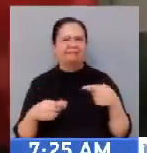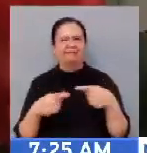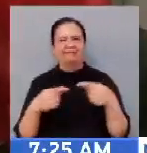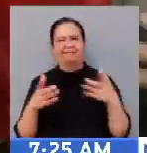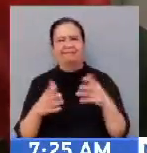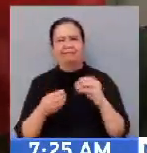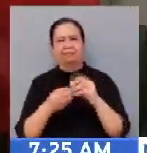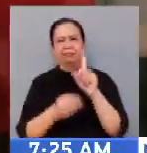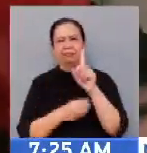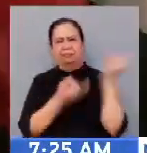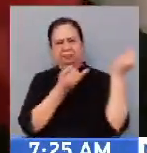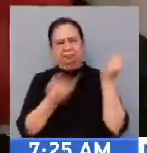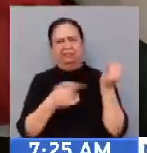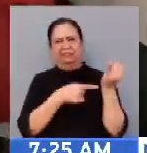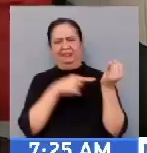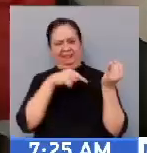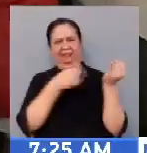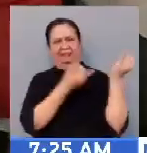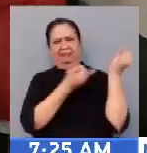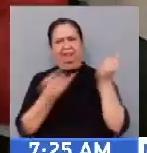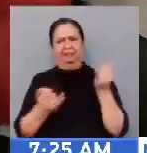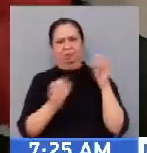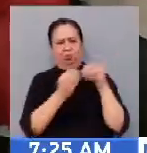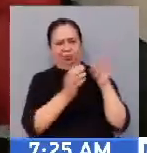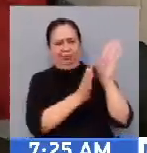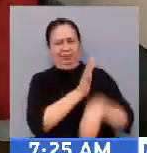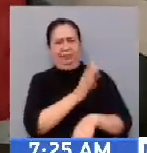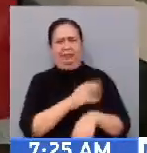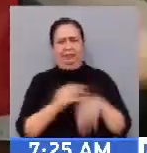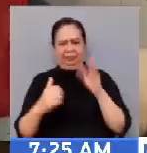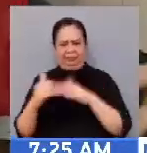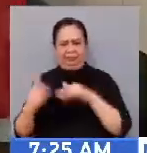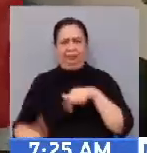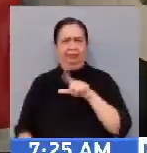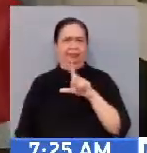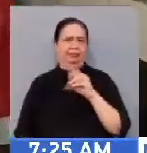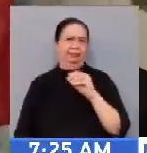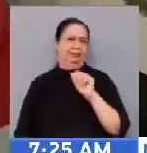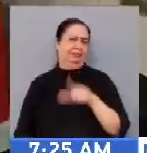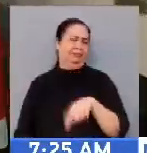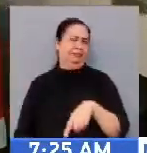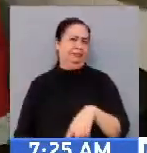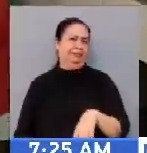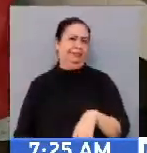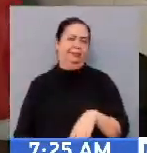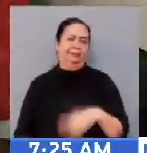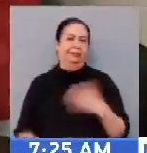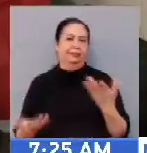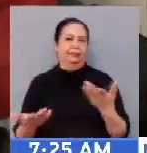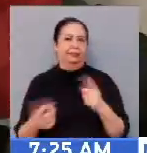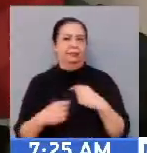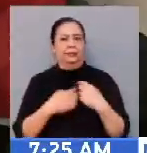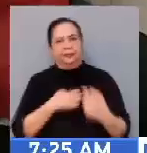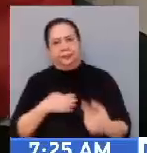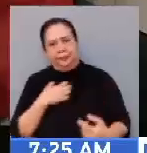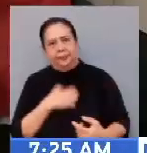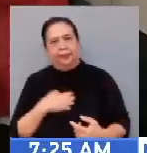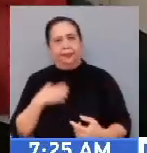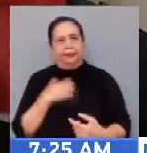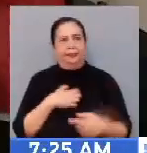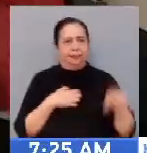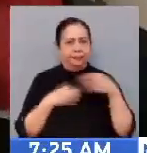na smura. Isa sa local. Yan ho ang mga sentimiento, no? Daing ho na ilan ng mga